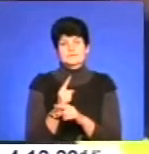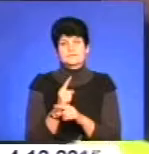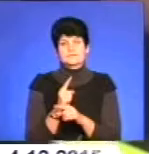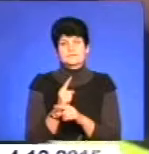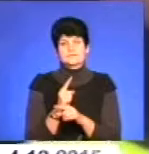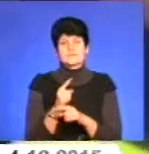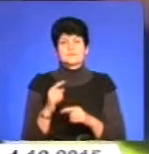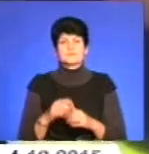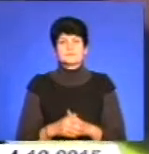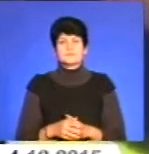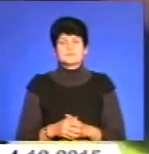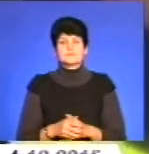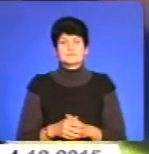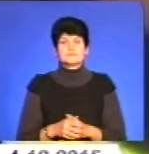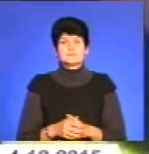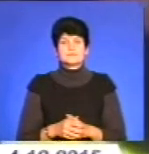105.